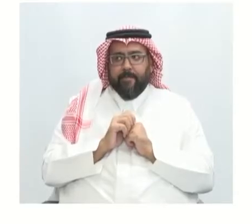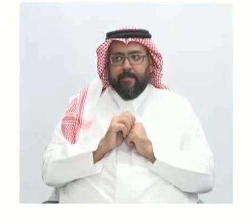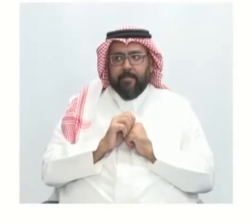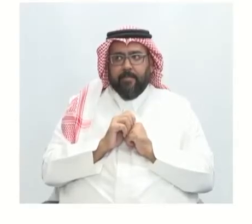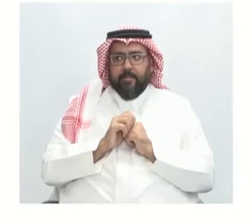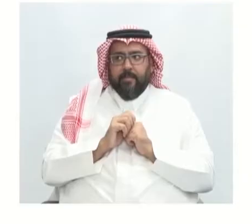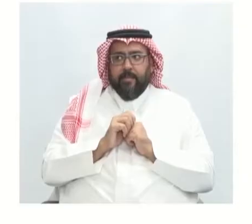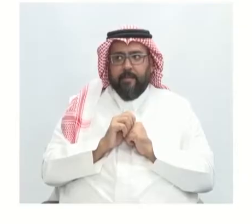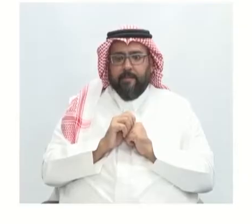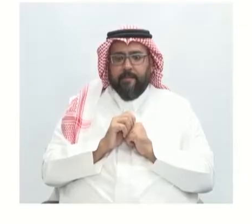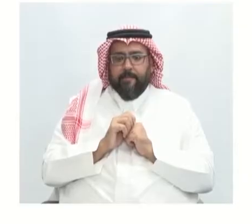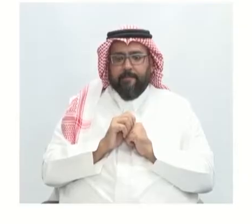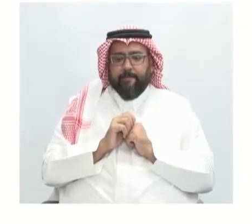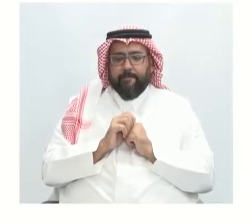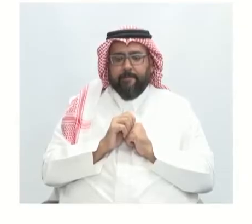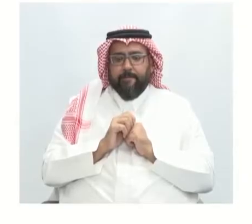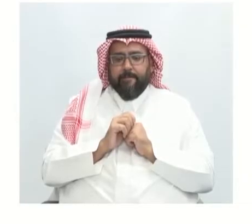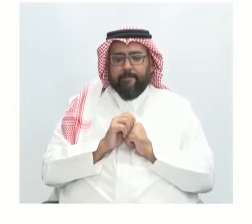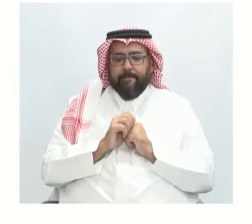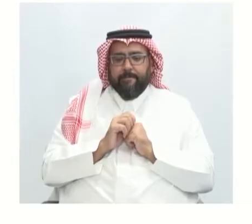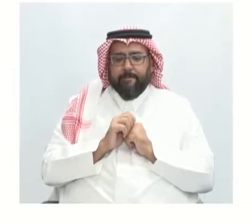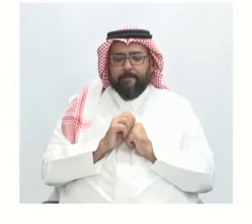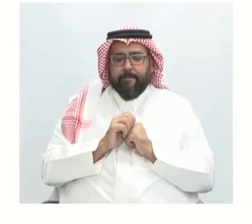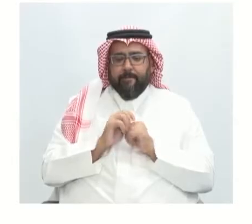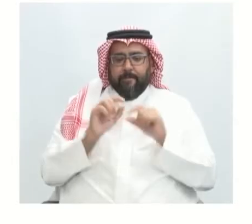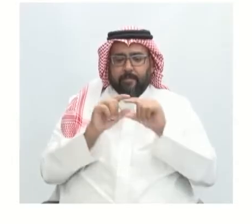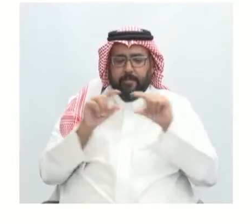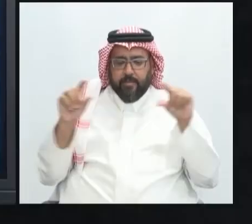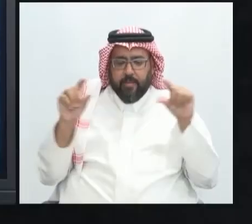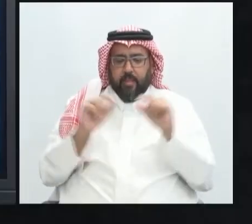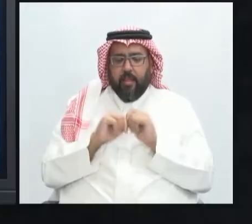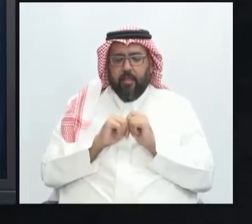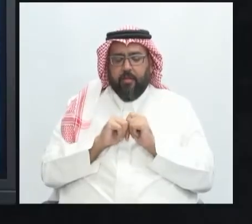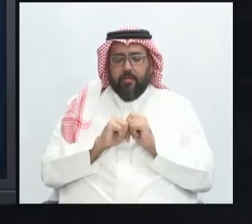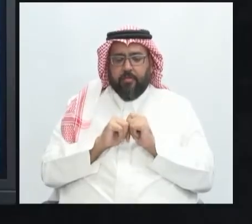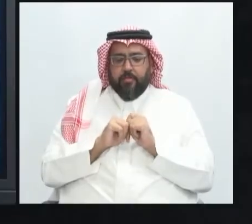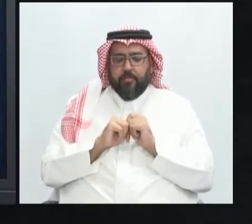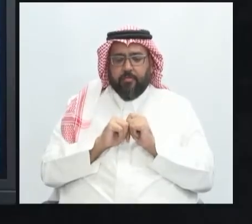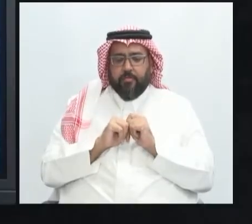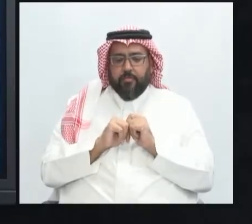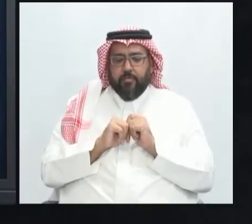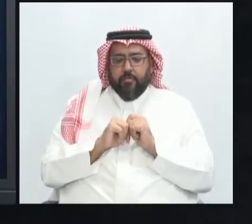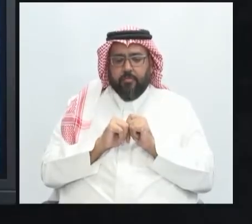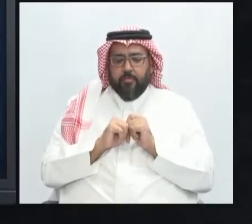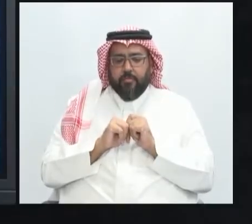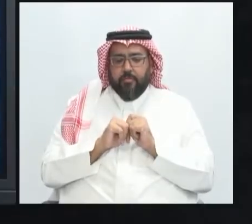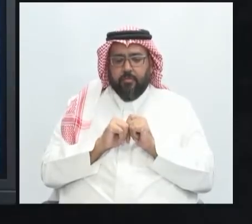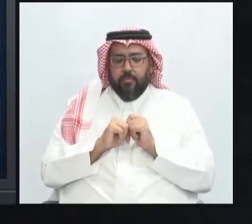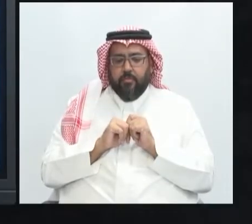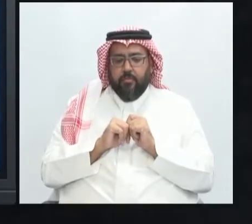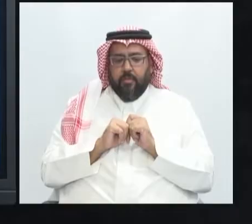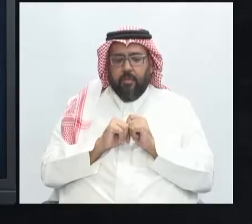بارك الله فيكم اذا هذا هو تعريف الصبر ابنائي وبناتي هذا هو تعريف الصبر